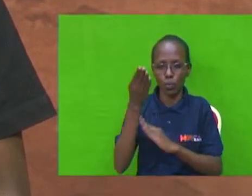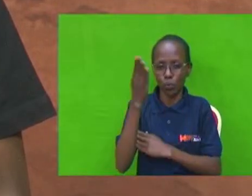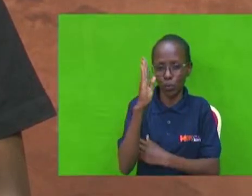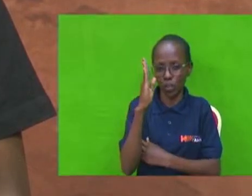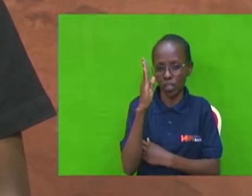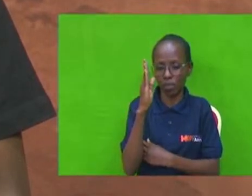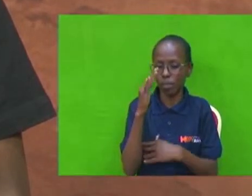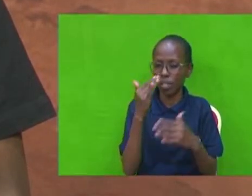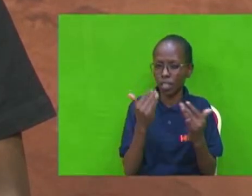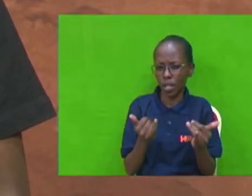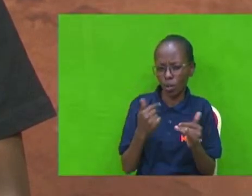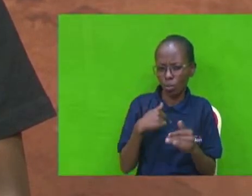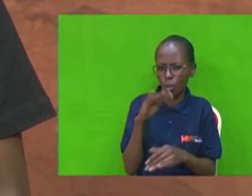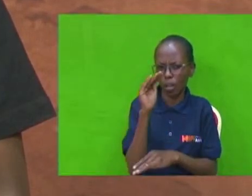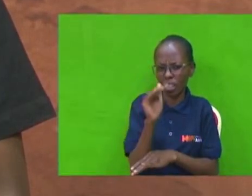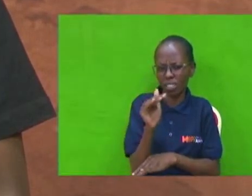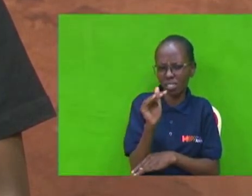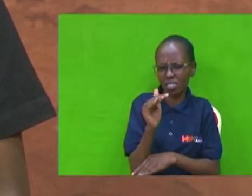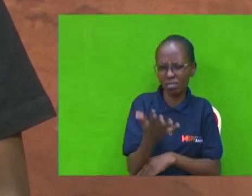Sasa nilikuwa nauliza,